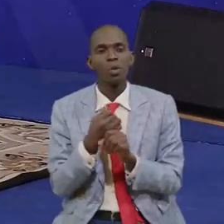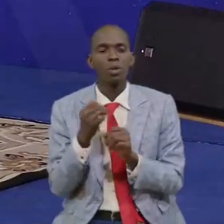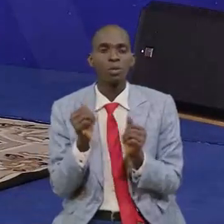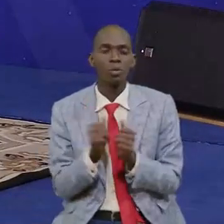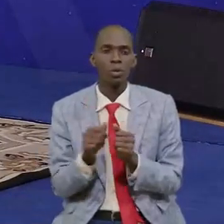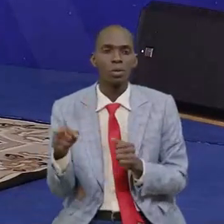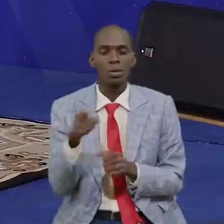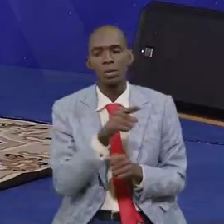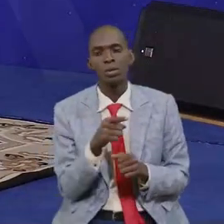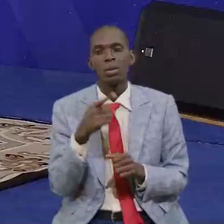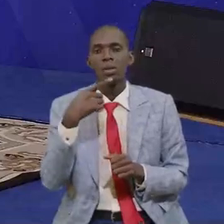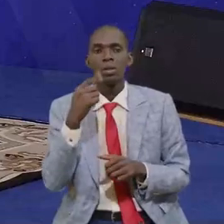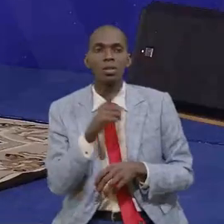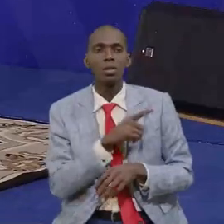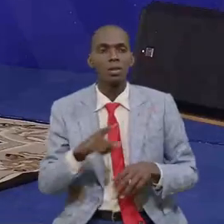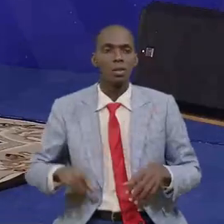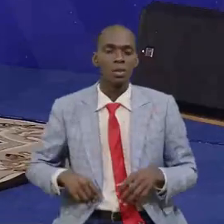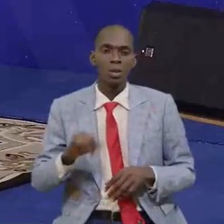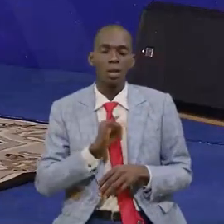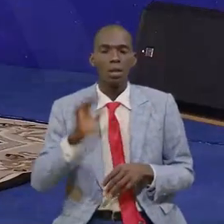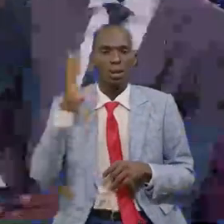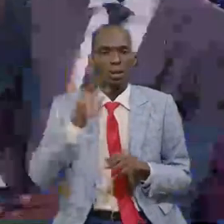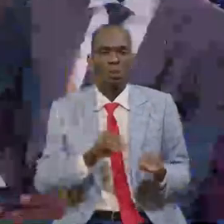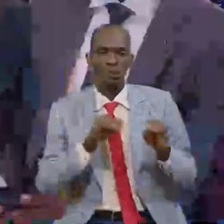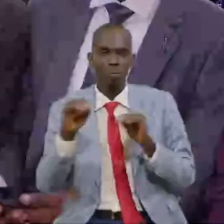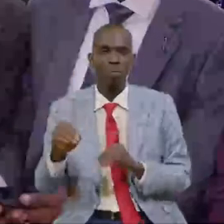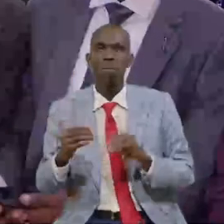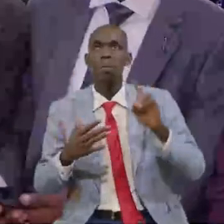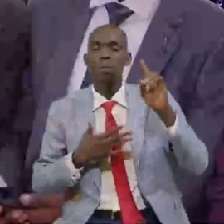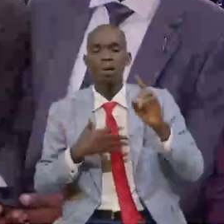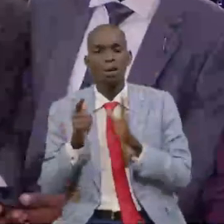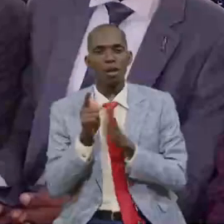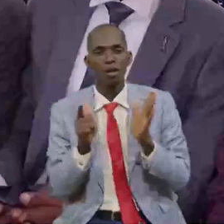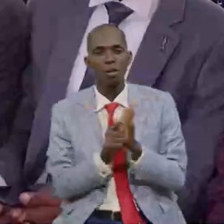dit le Seigneur, je mettrai mes lois dans leur cœur.